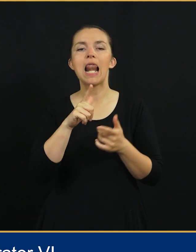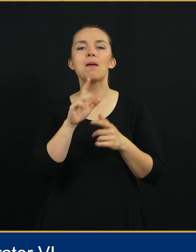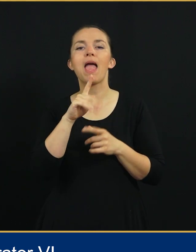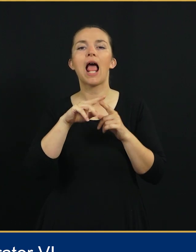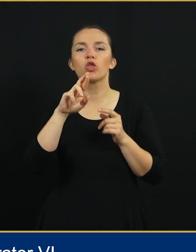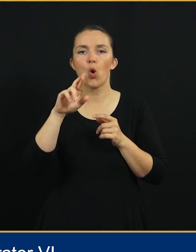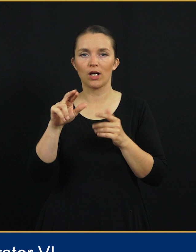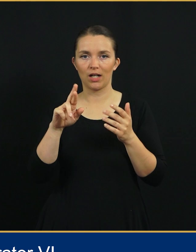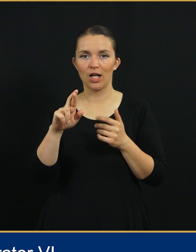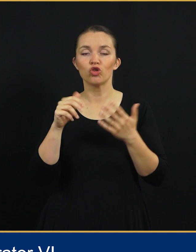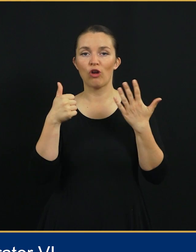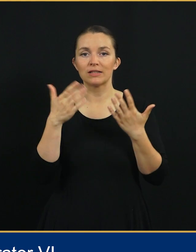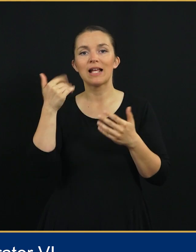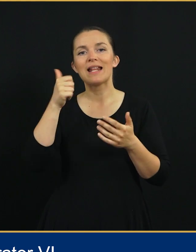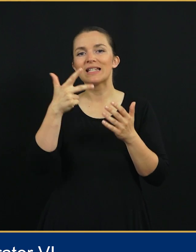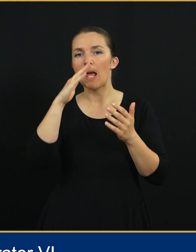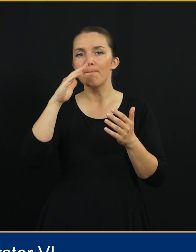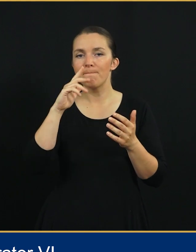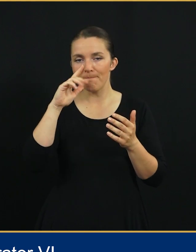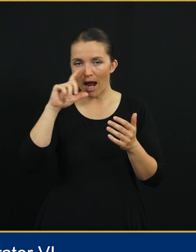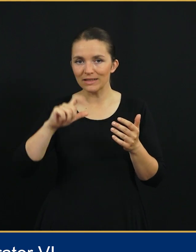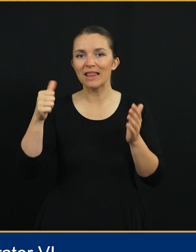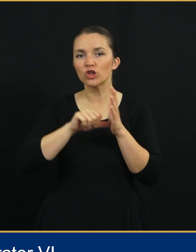je strmoglavil 31. marca